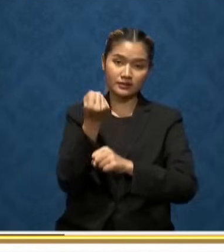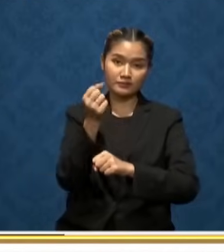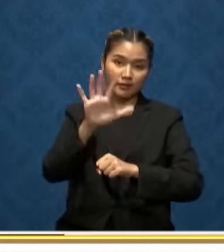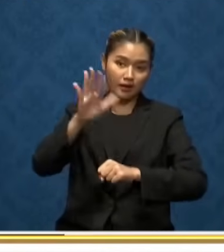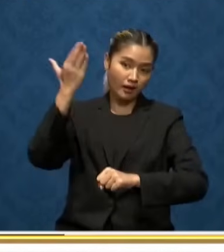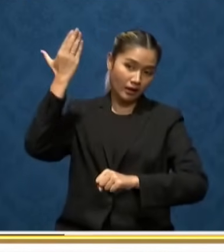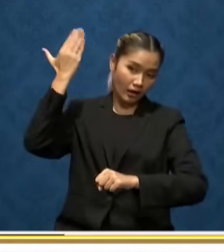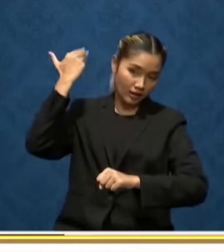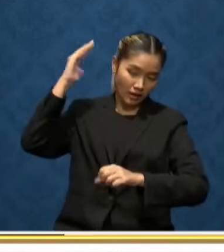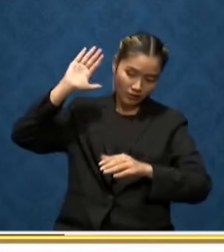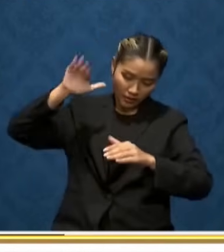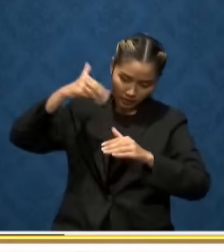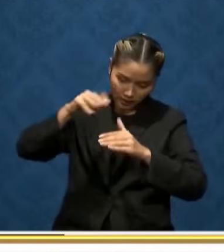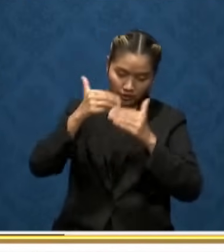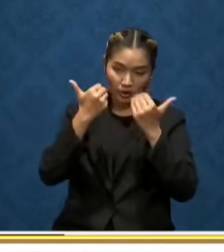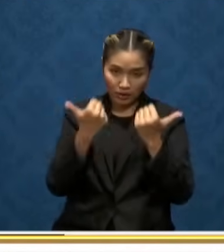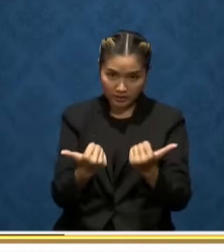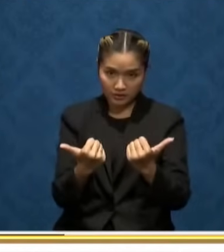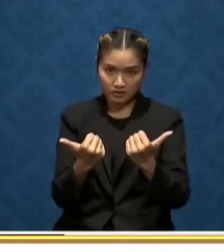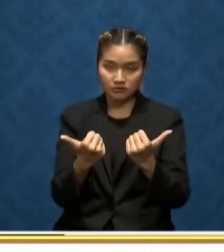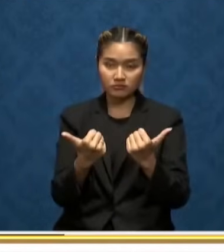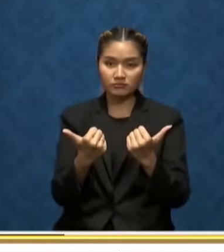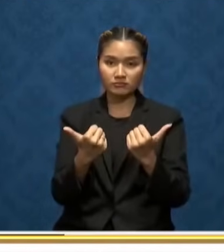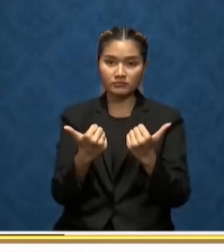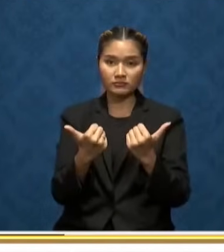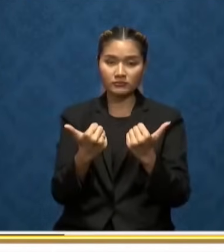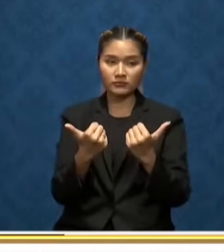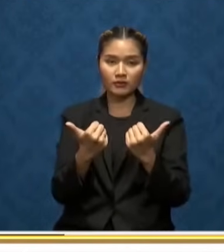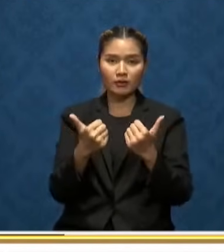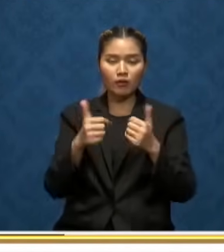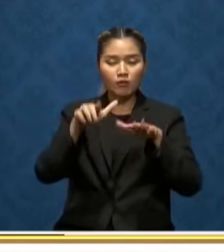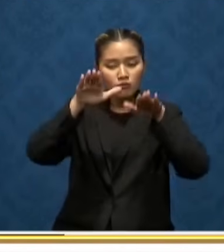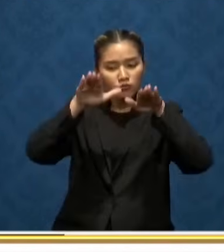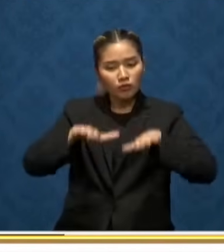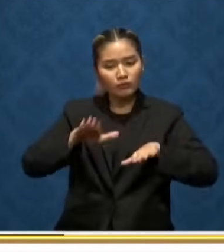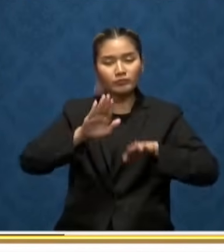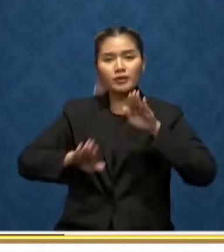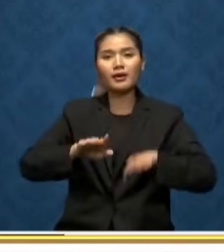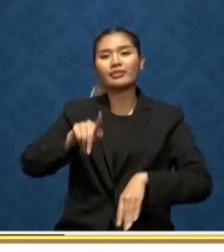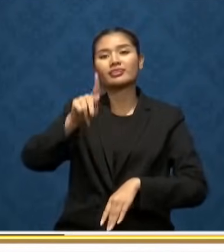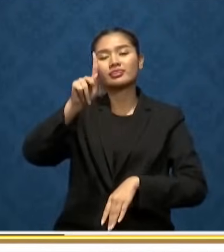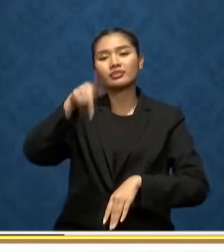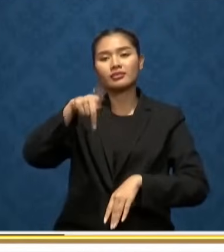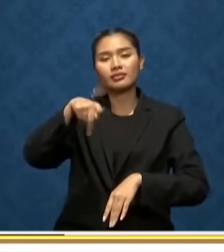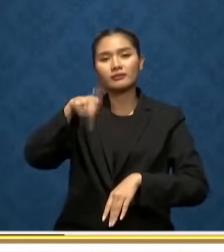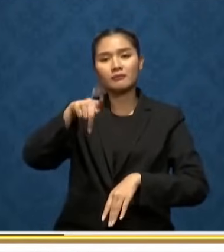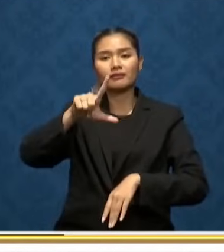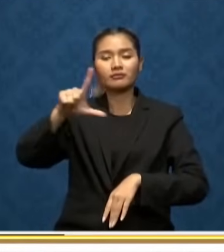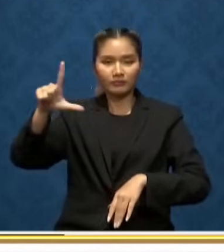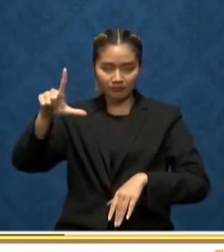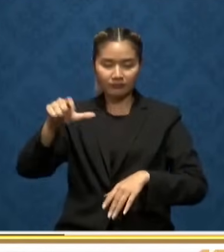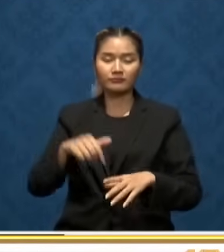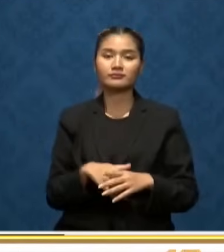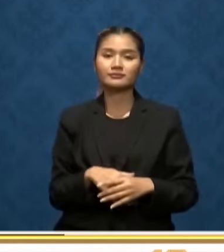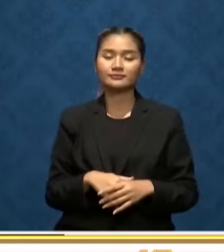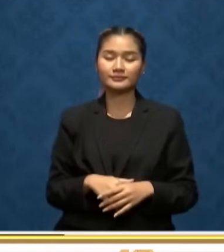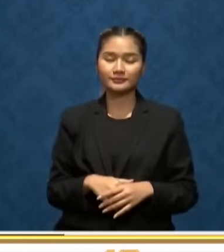ล้วถ้าเทียบกับปัจจุบันนี้ก็เหลือเพียงแค่ประมาณ 1,000 เศษ 1,000 กว่าล้านเท่านั้น